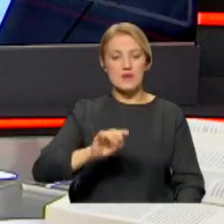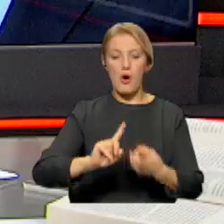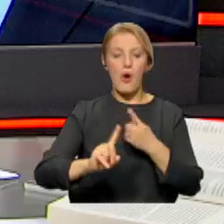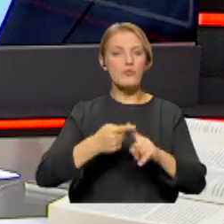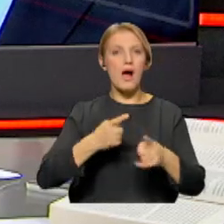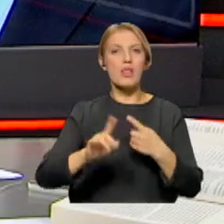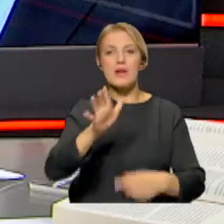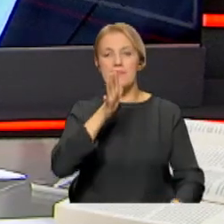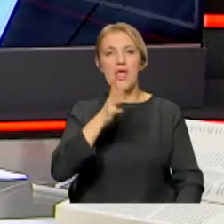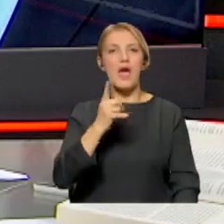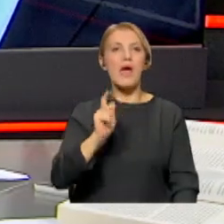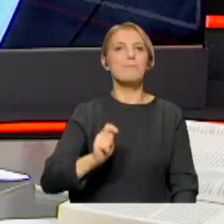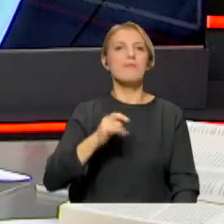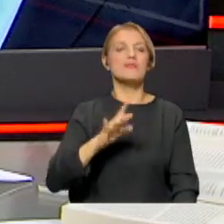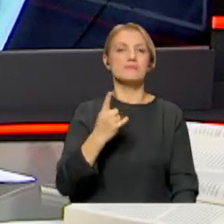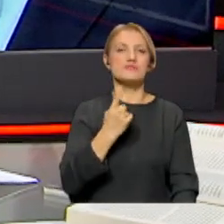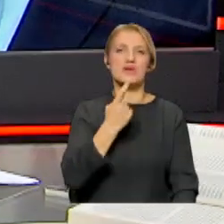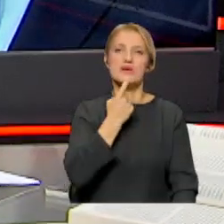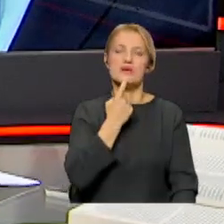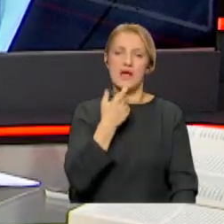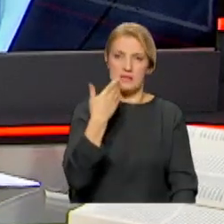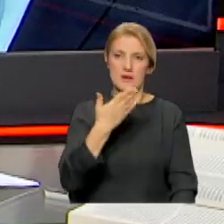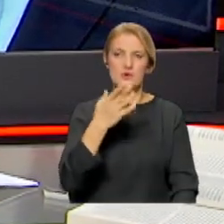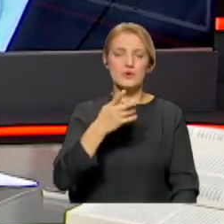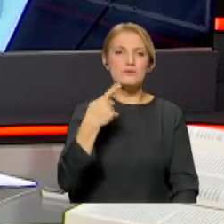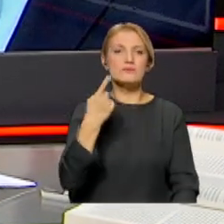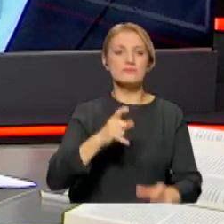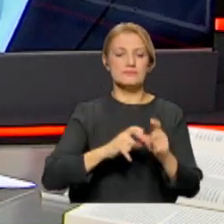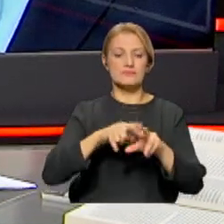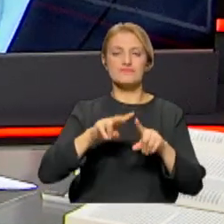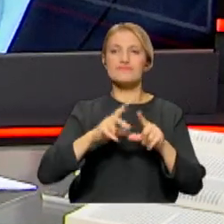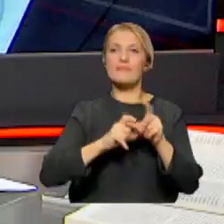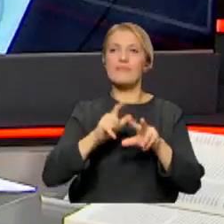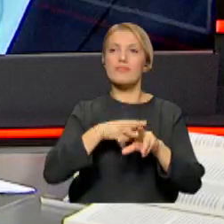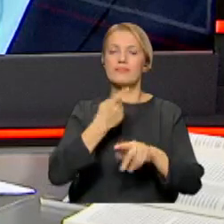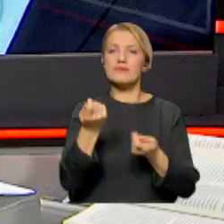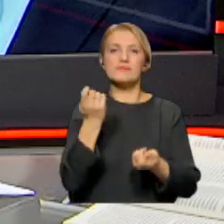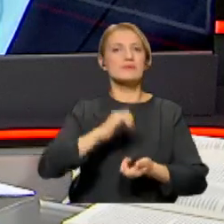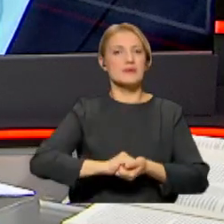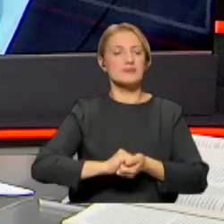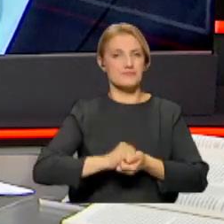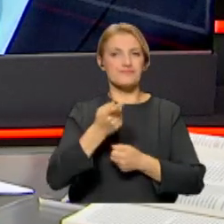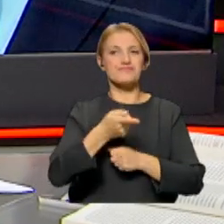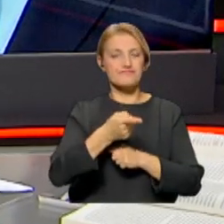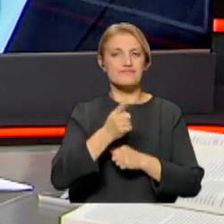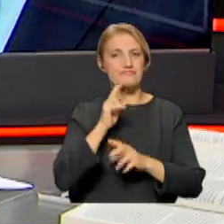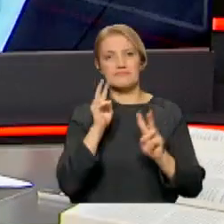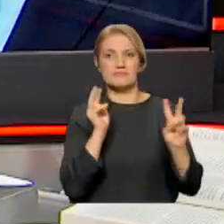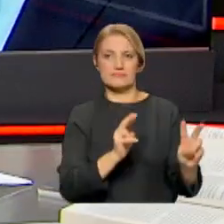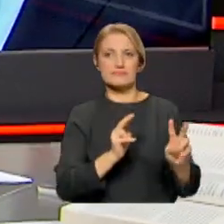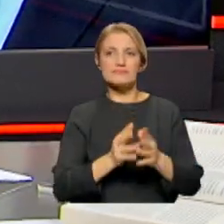de Osmanlı'nın bile yapmadı bir şeyden bahsediyoruz yüzünü Taşan Kaya Şangay İşbirliği teşkilatına falan